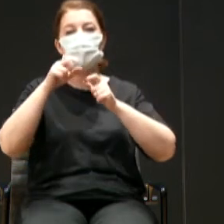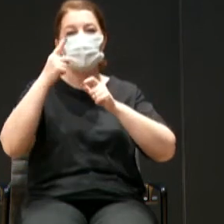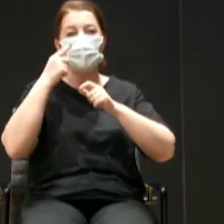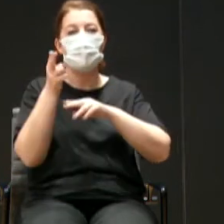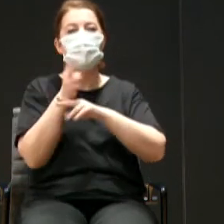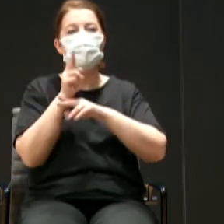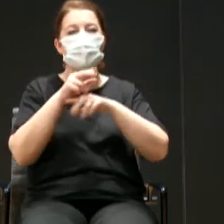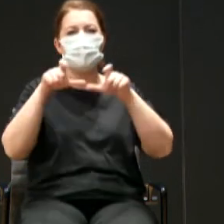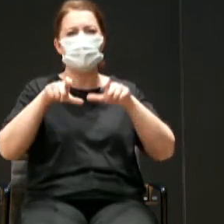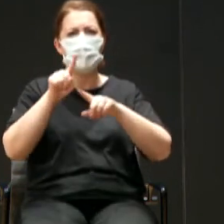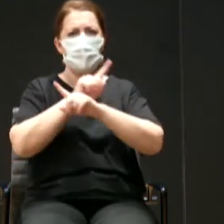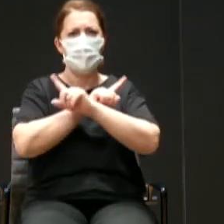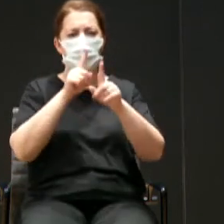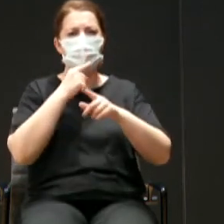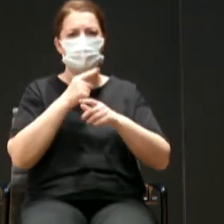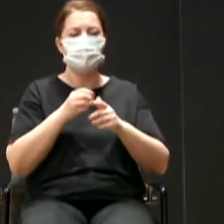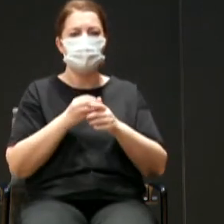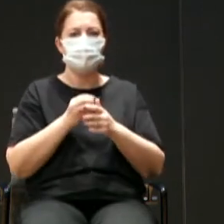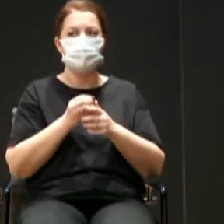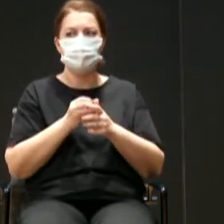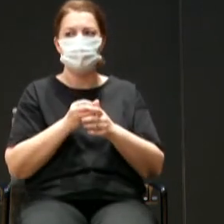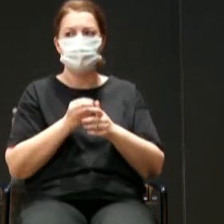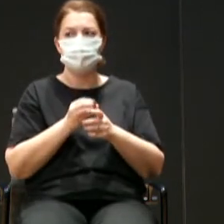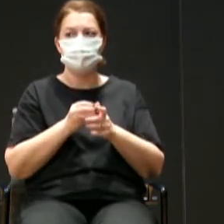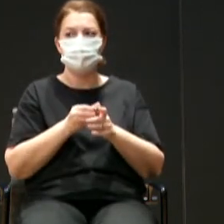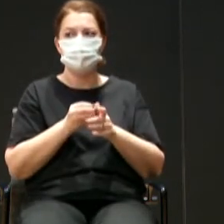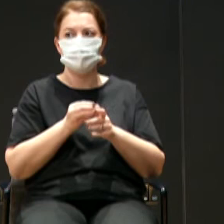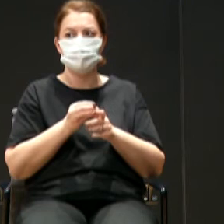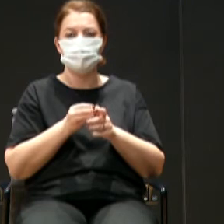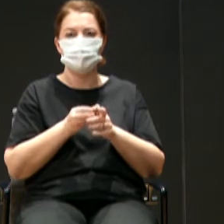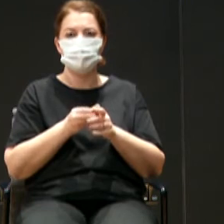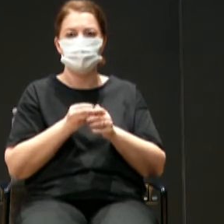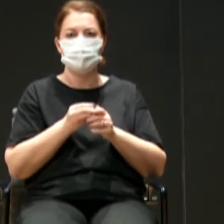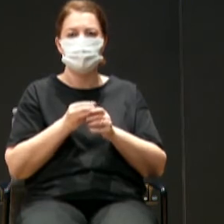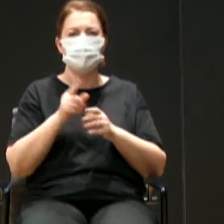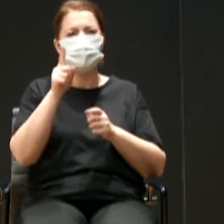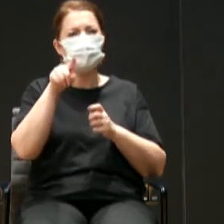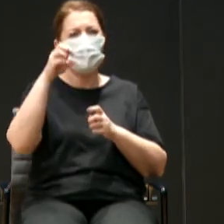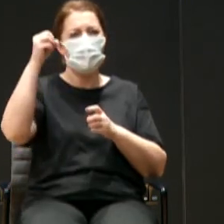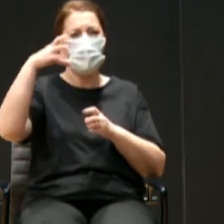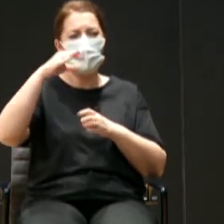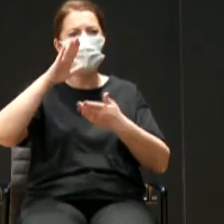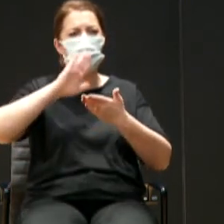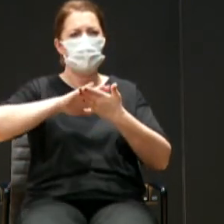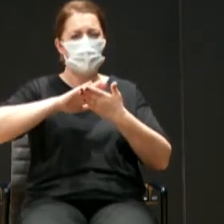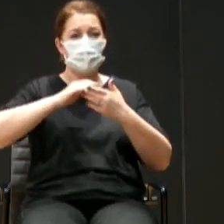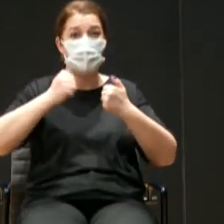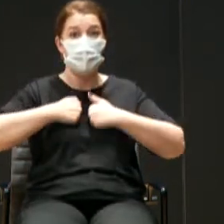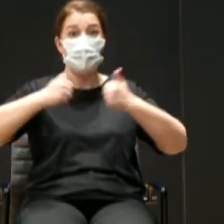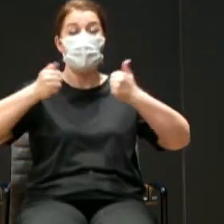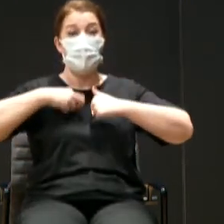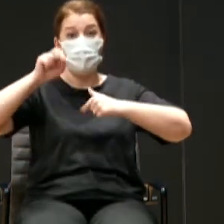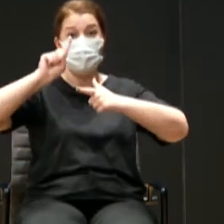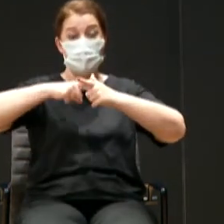yapıldığında şiddetle karşı çıkmıştı. Evet. Siz işte böyle AK Parti'nin yaptığı devasa projelere